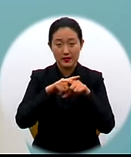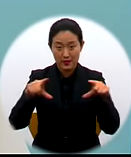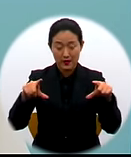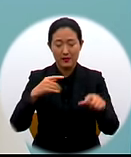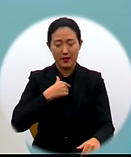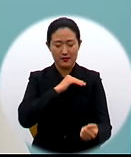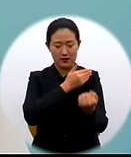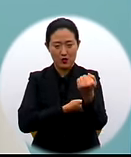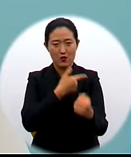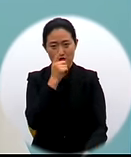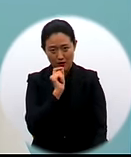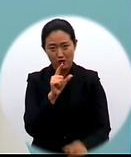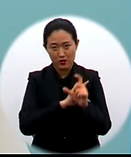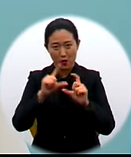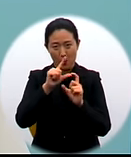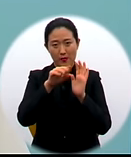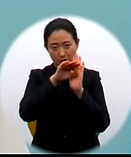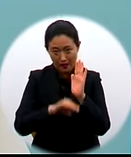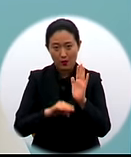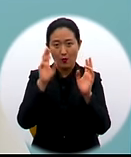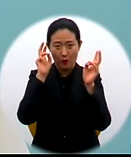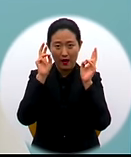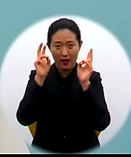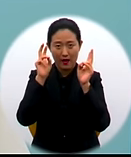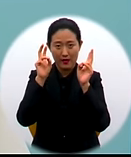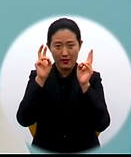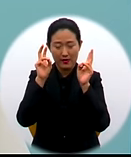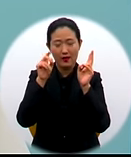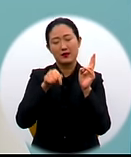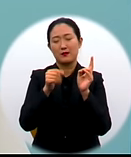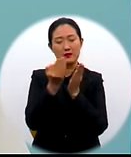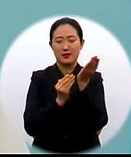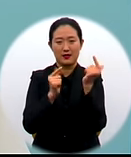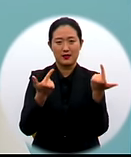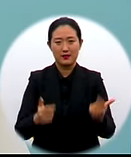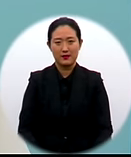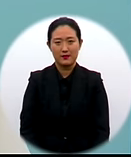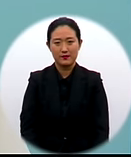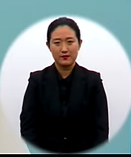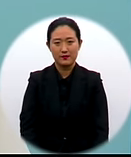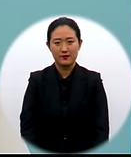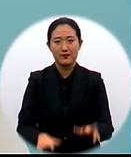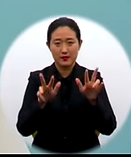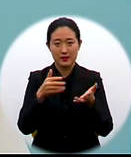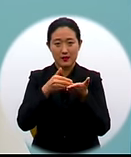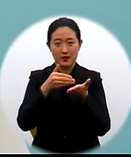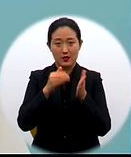일반적으로 흔히 취준생들이 생각하는 내가 지금 역량이 부족하니까 이런 커리어 패스로 가야지가 실제로 시장에서는 성립하지 않는다는